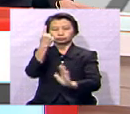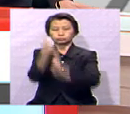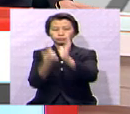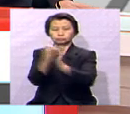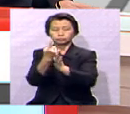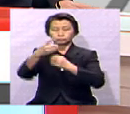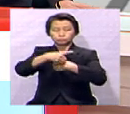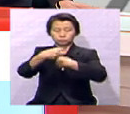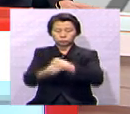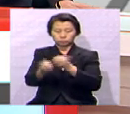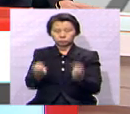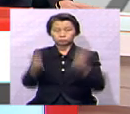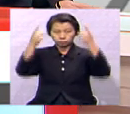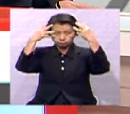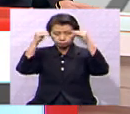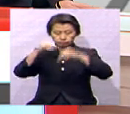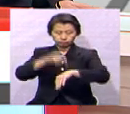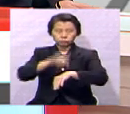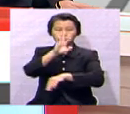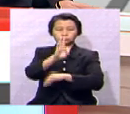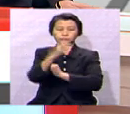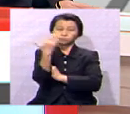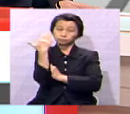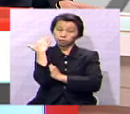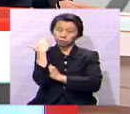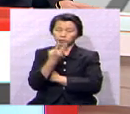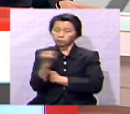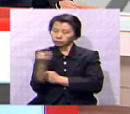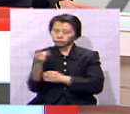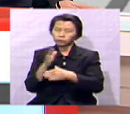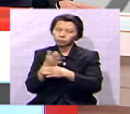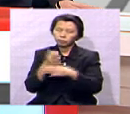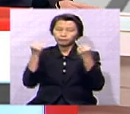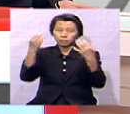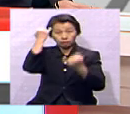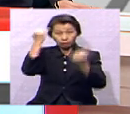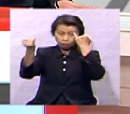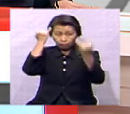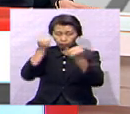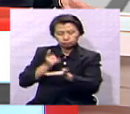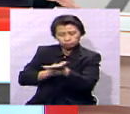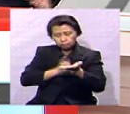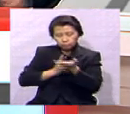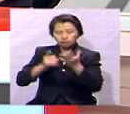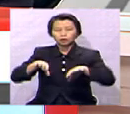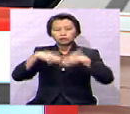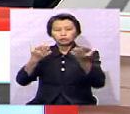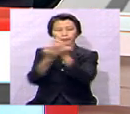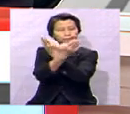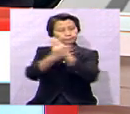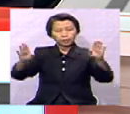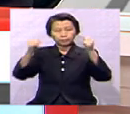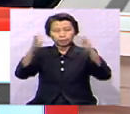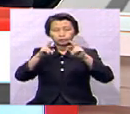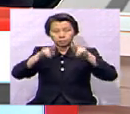di Pejabat Perdana Menteri bermula kira-kira 9 pagi tadi, mereka berkongsi banyak idea dan berbincang cara untuk membebaskan lebih